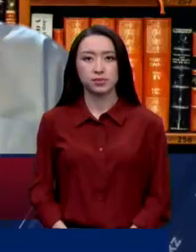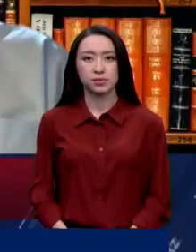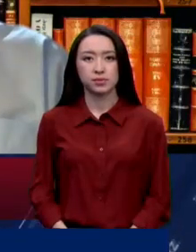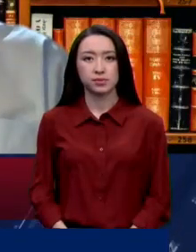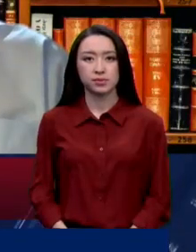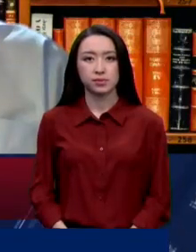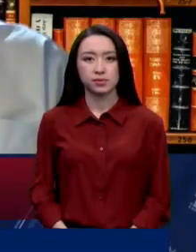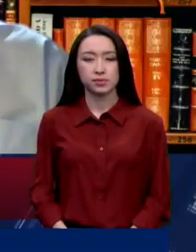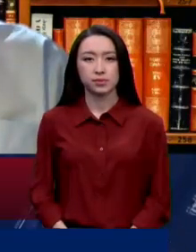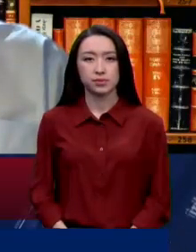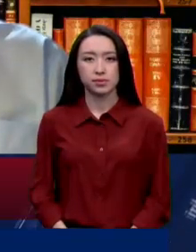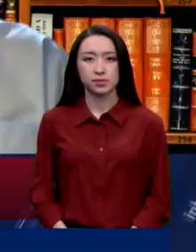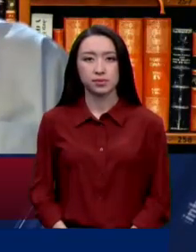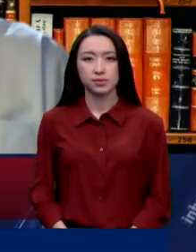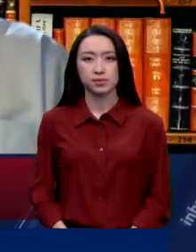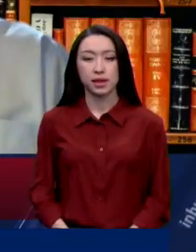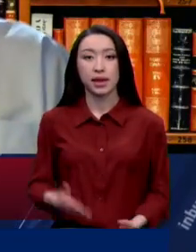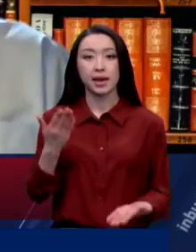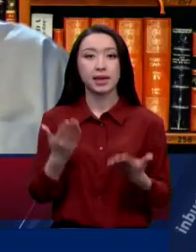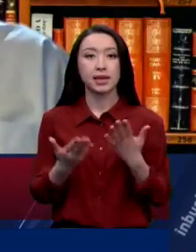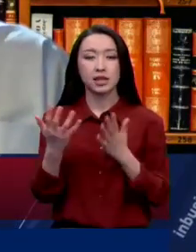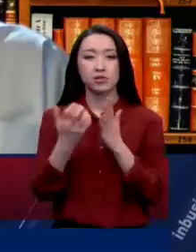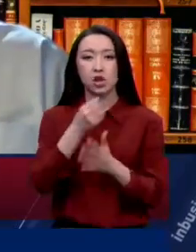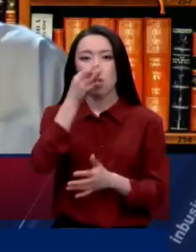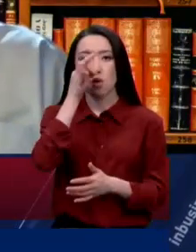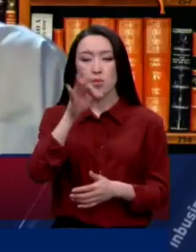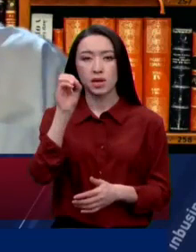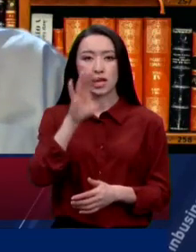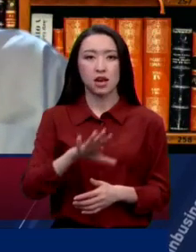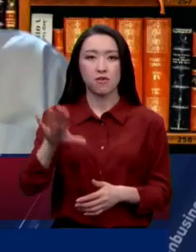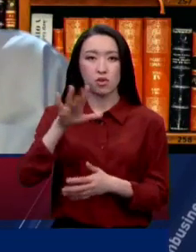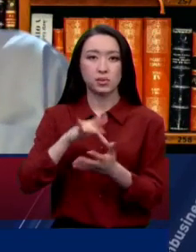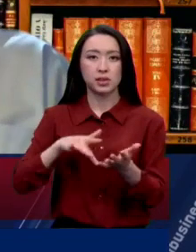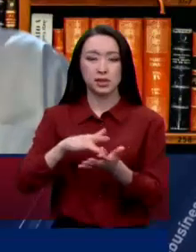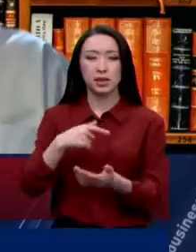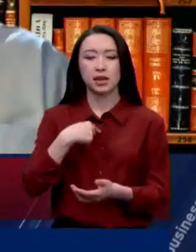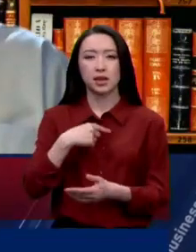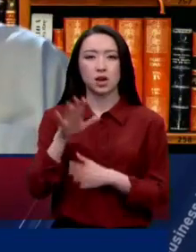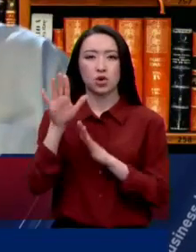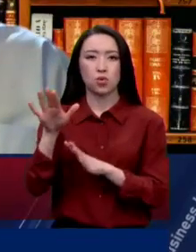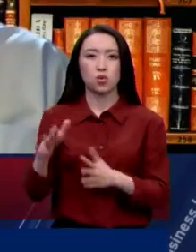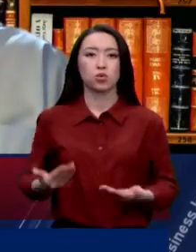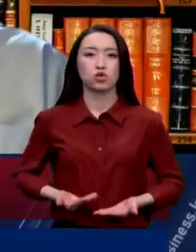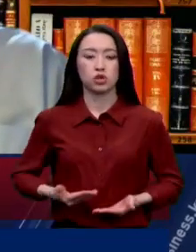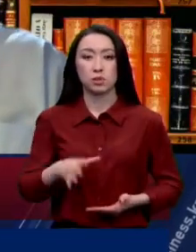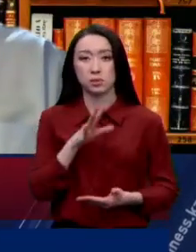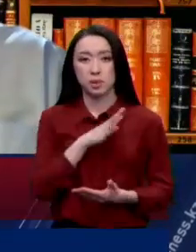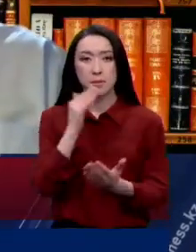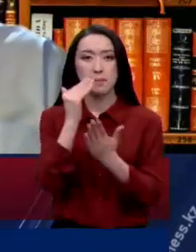Вы знаете, если брать опыт там европейских стран, я несколько лет жил в Европе, то есть